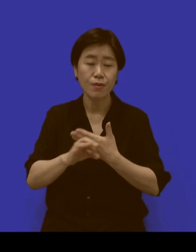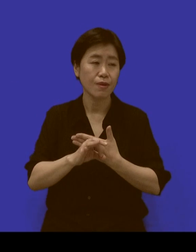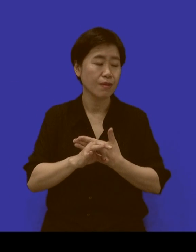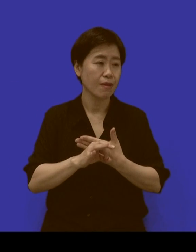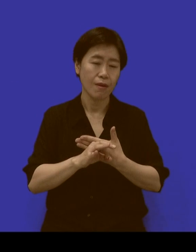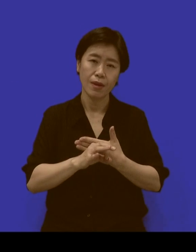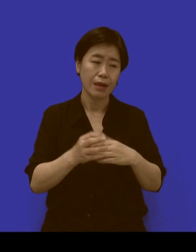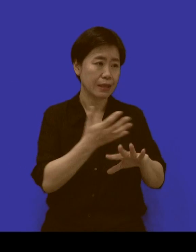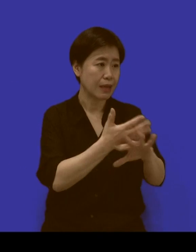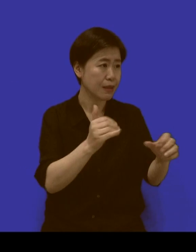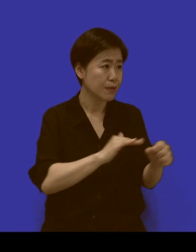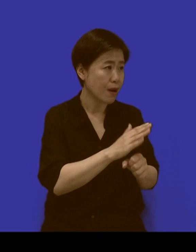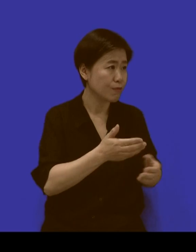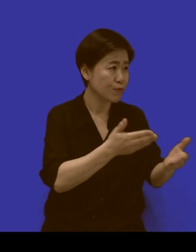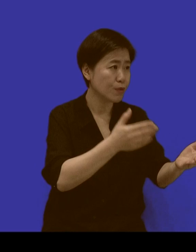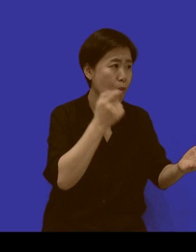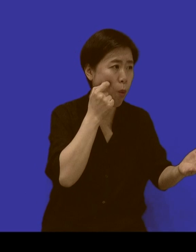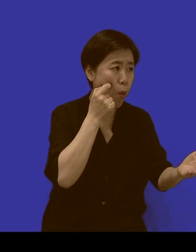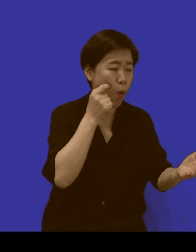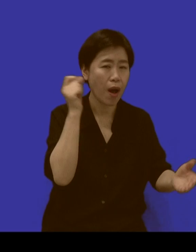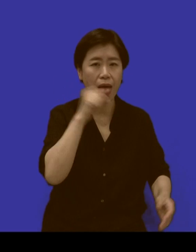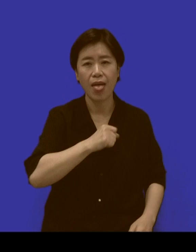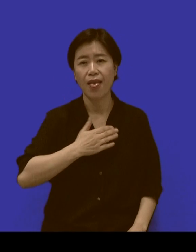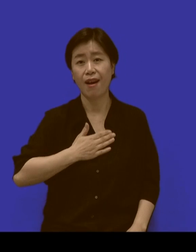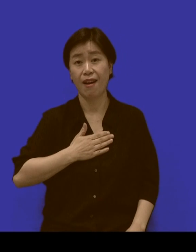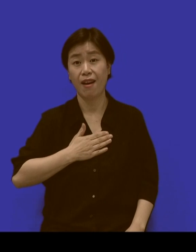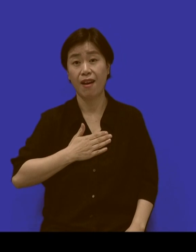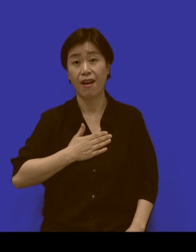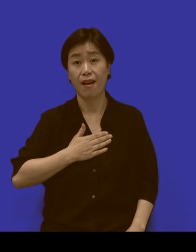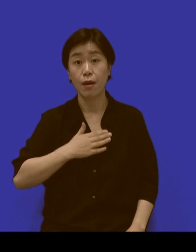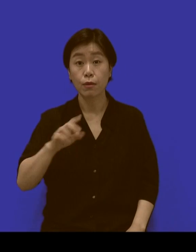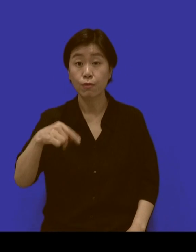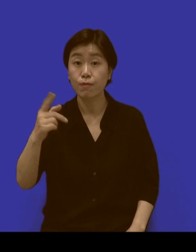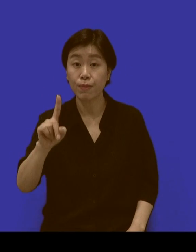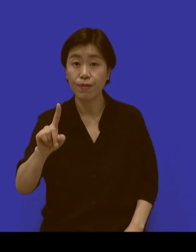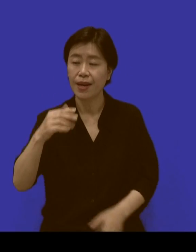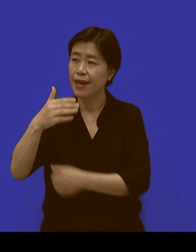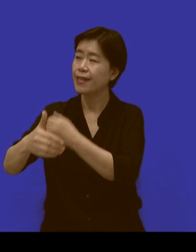걸 깨닫게 된다면 그래서 사랑을 구해서 정말